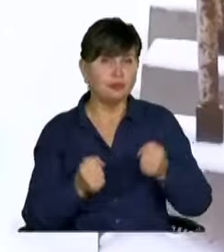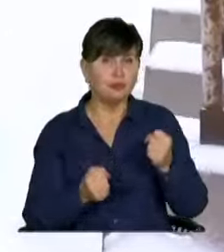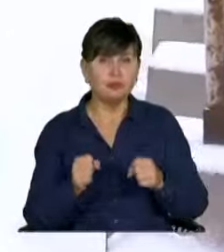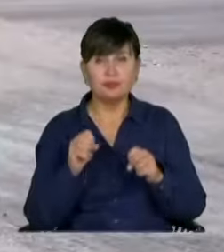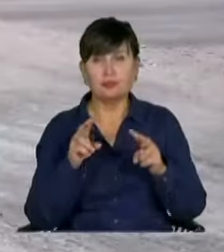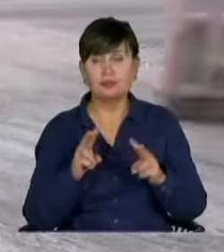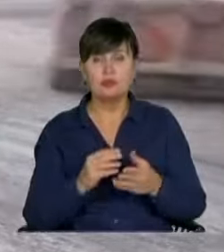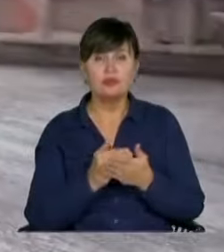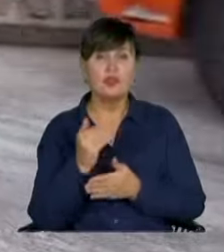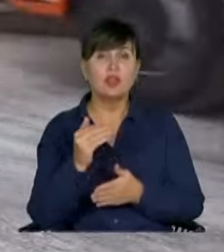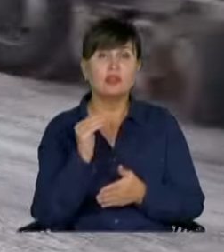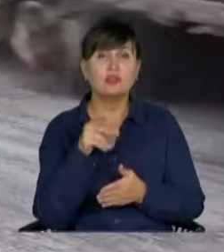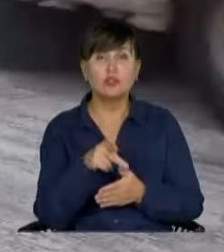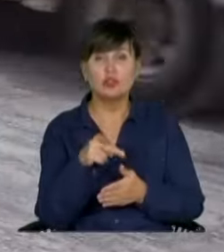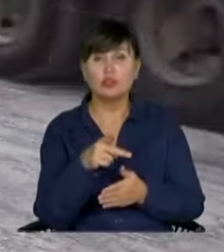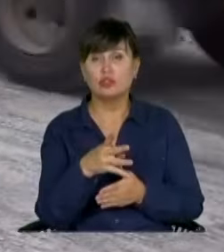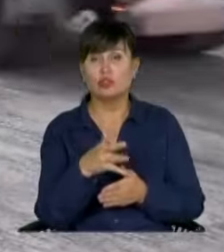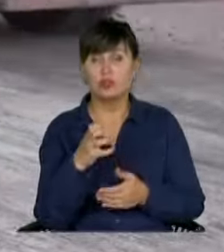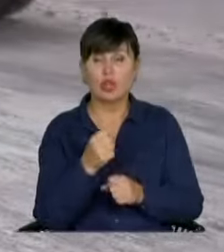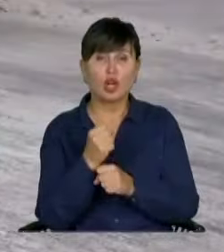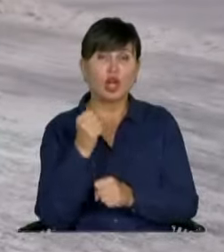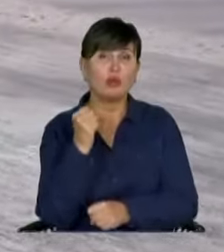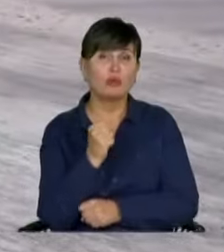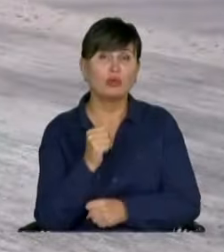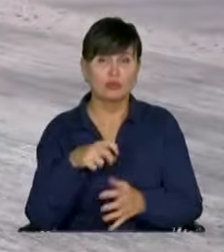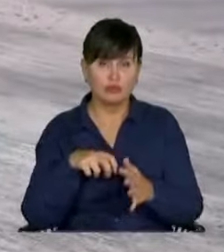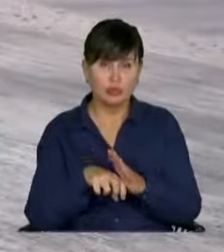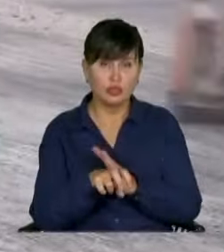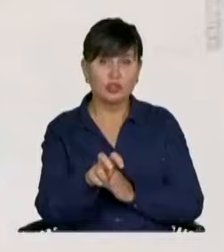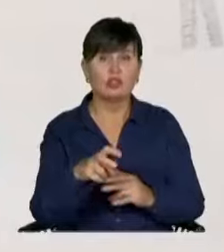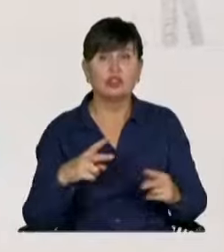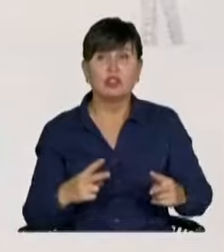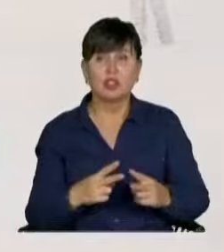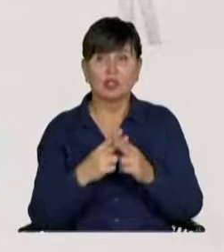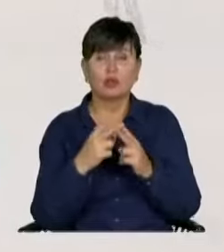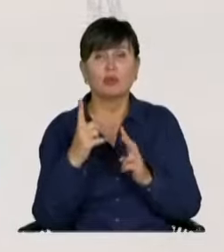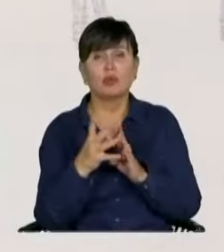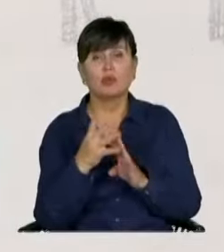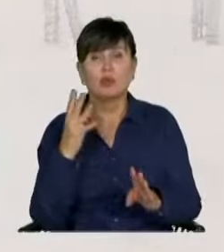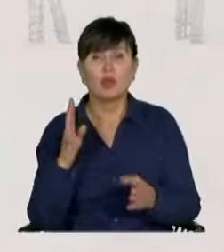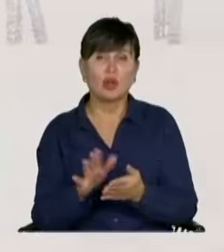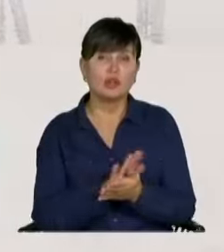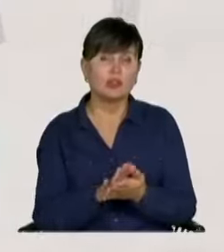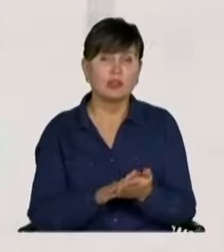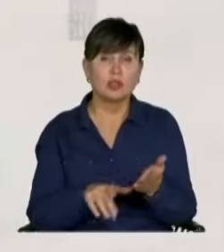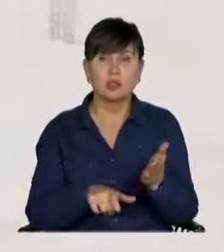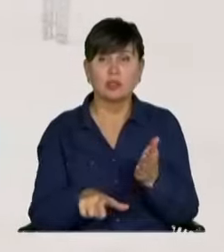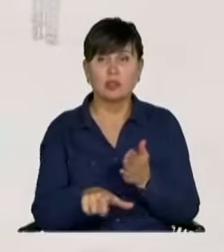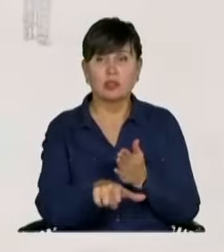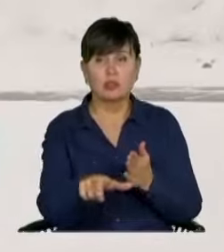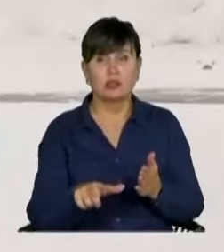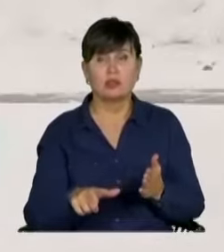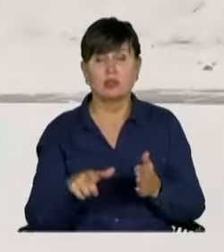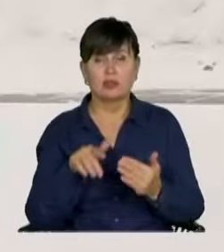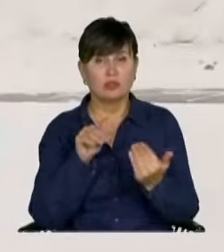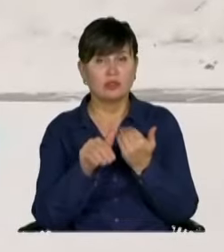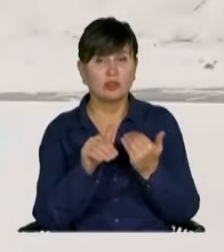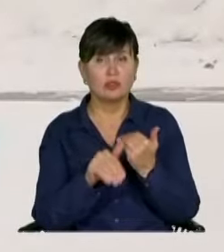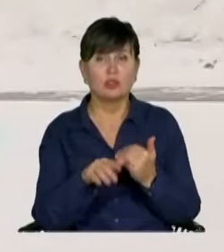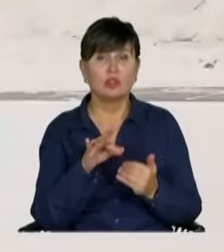спецтехники и свыше 2400 рабочих вышли на улицы столицы. В первую очередь очищаются дороги с интенсивным движением,